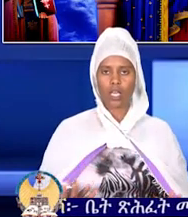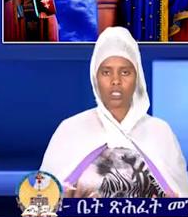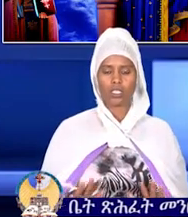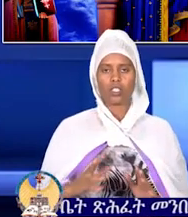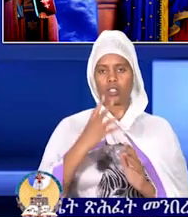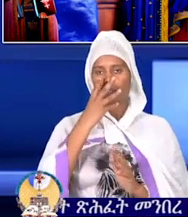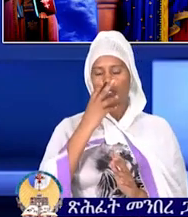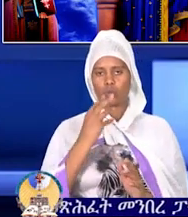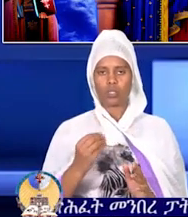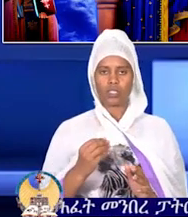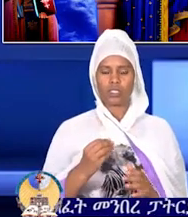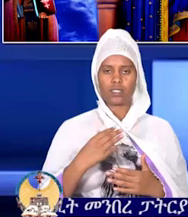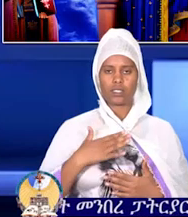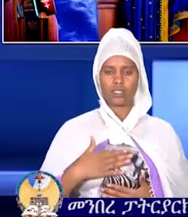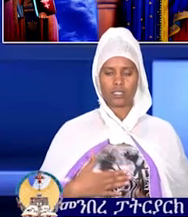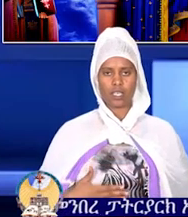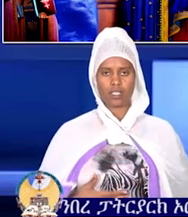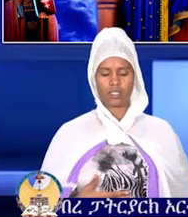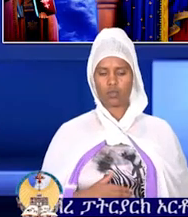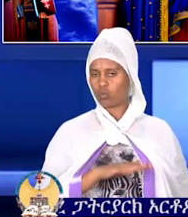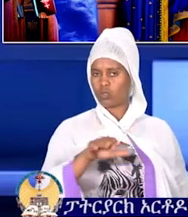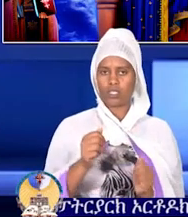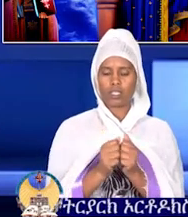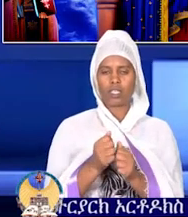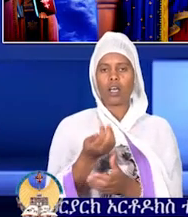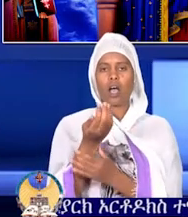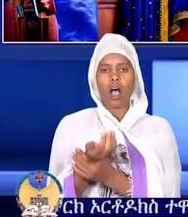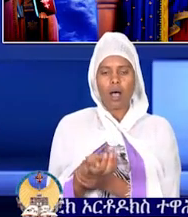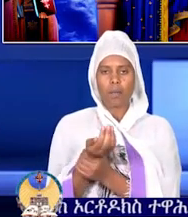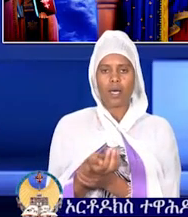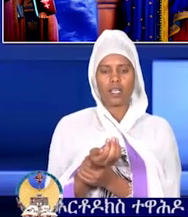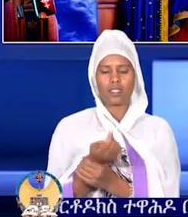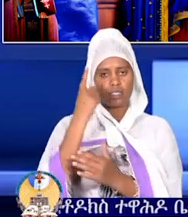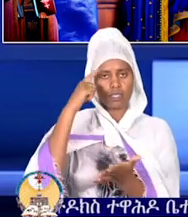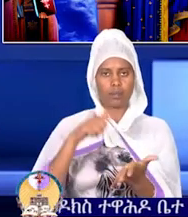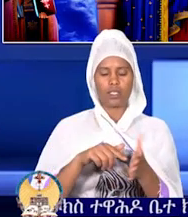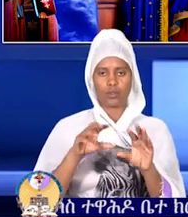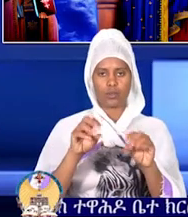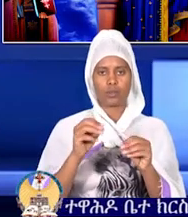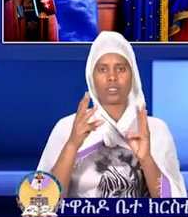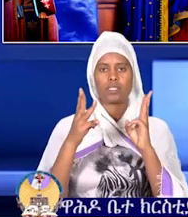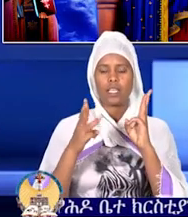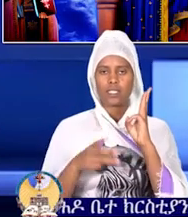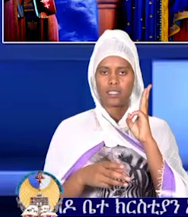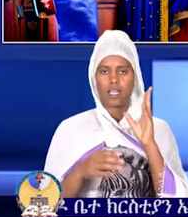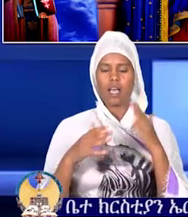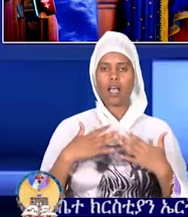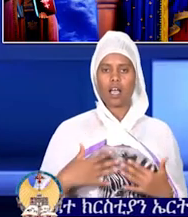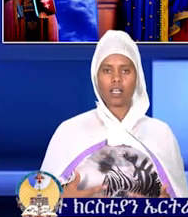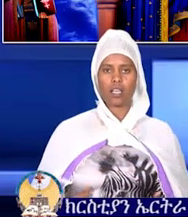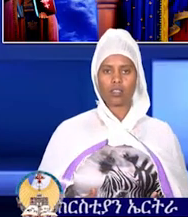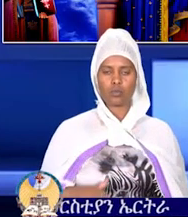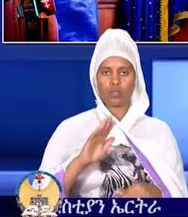ቅዱሳን ብህይወተ ስጋን ብኣፀደ ነፍስን ምግላፅና ግና ኣማላድነት ኣብ ኣማላድነት